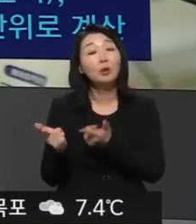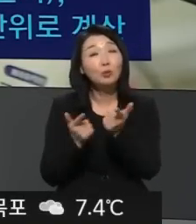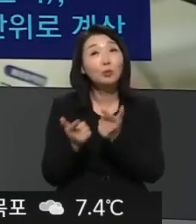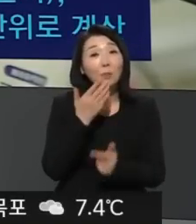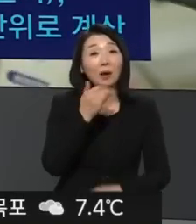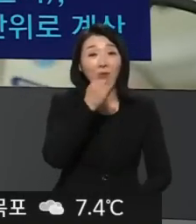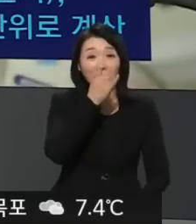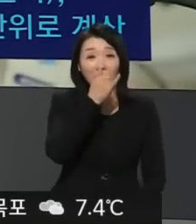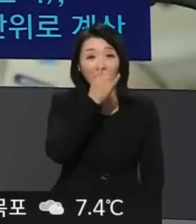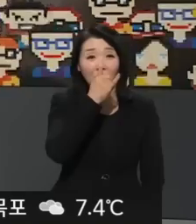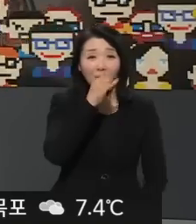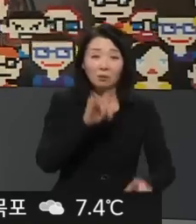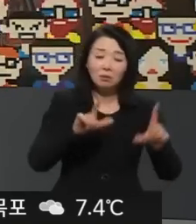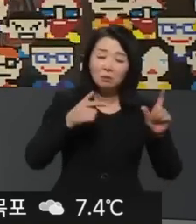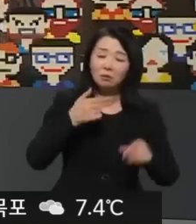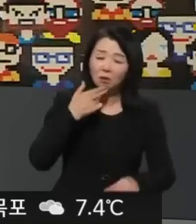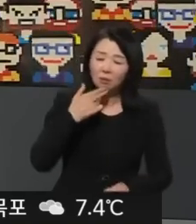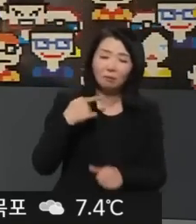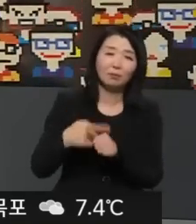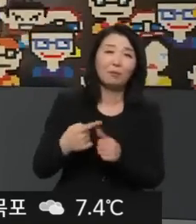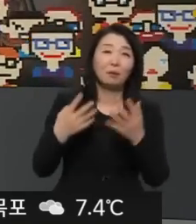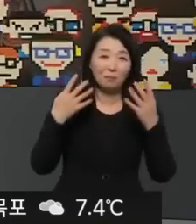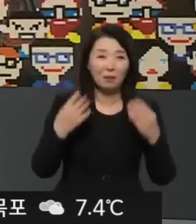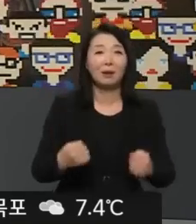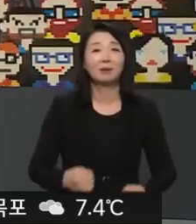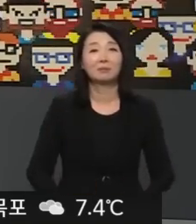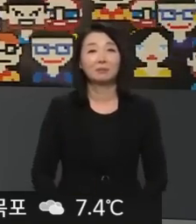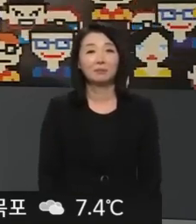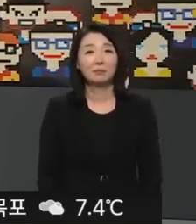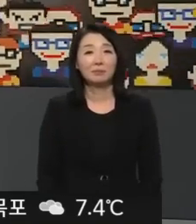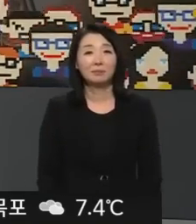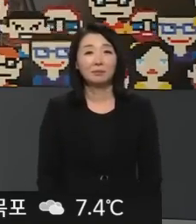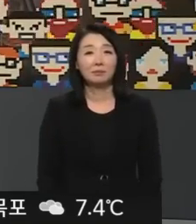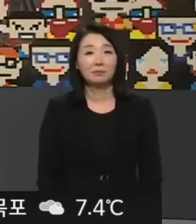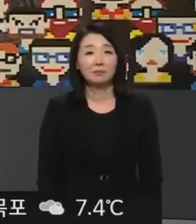건데요. 현실성이 없다는 지적이 노동계를 중심으로 나옵니다.